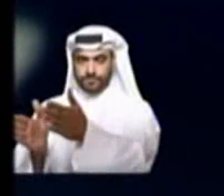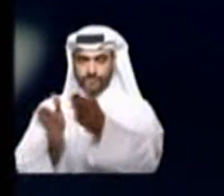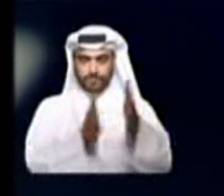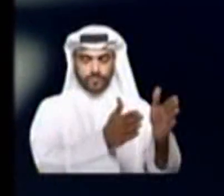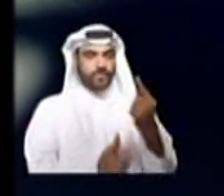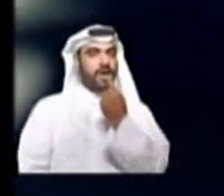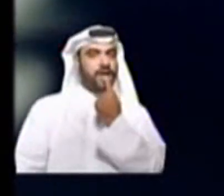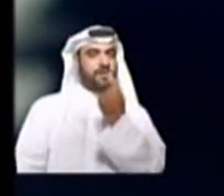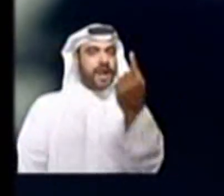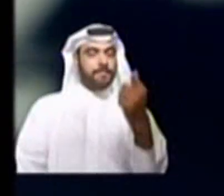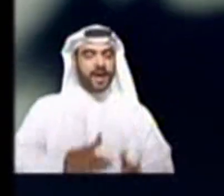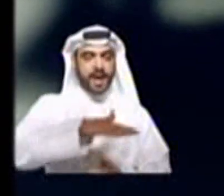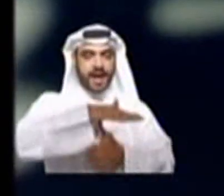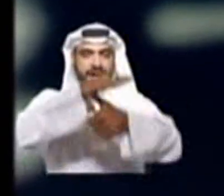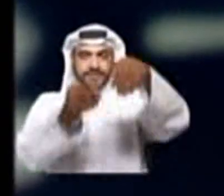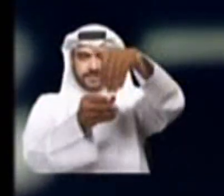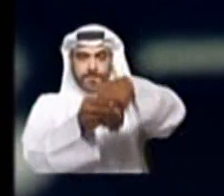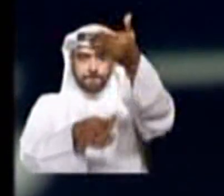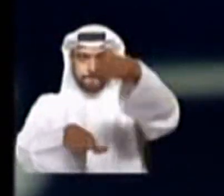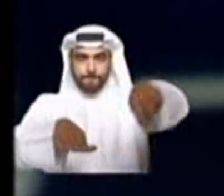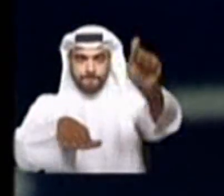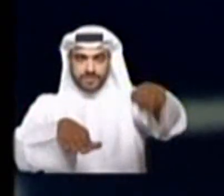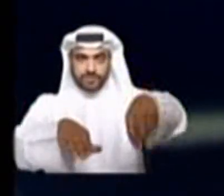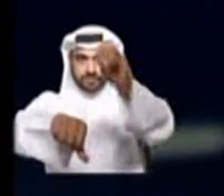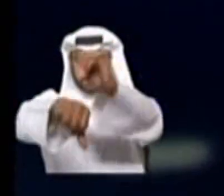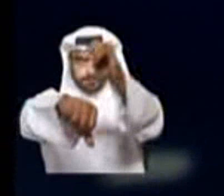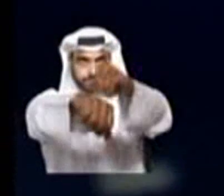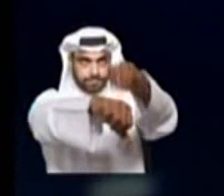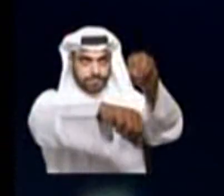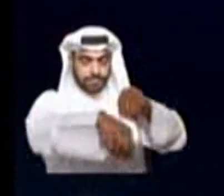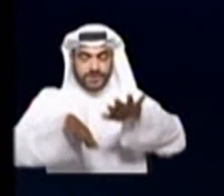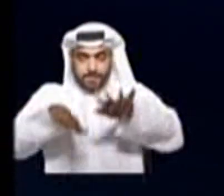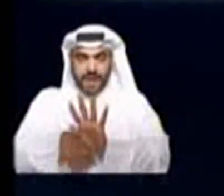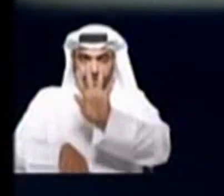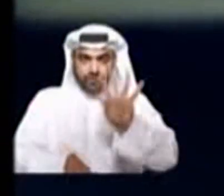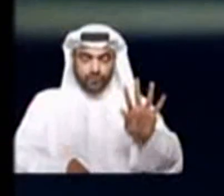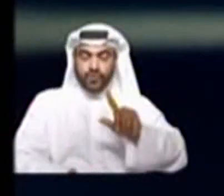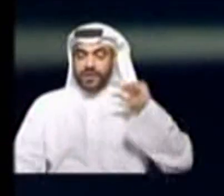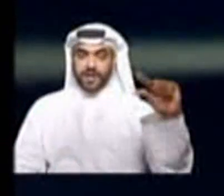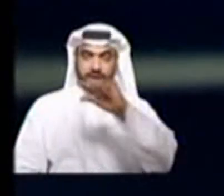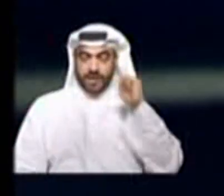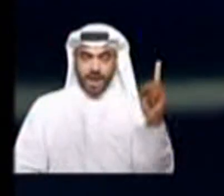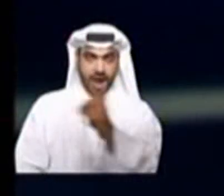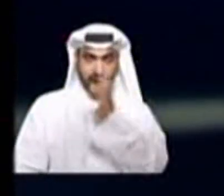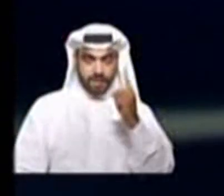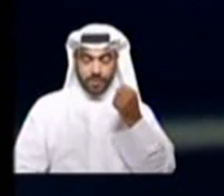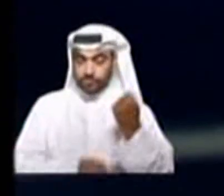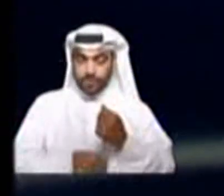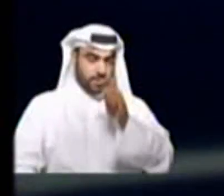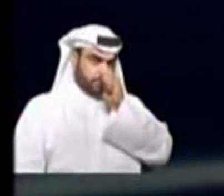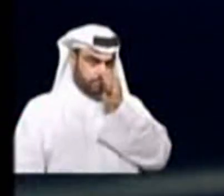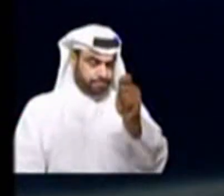طلب رئيس مجلس الأمة مرزوق علي الغانم برلمانيي العالم بتفعيل أدوات الردع وخطاب الرفض فيما يتعلق بممارسات